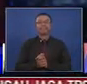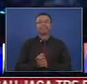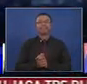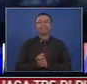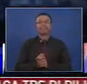gubernur